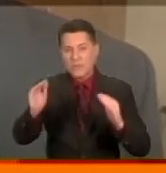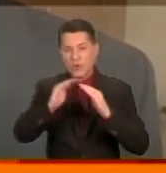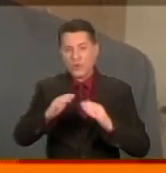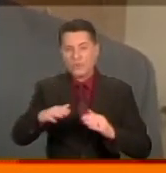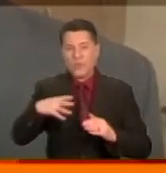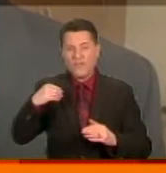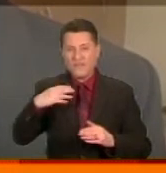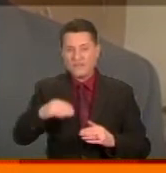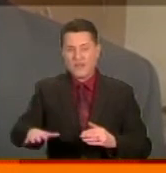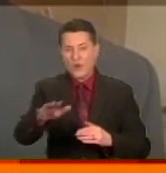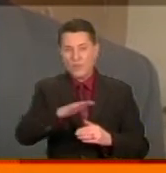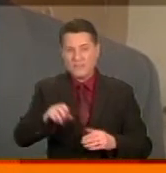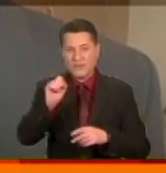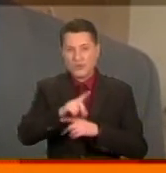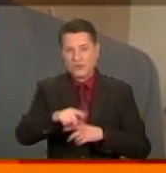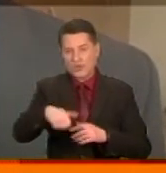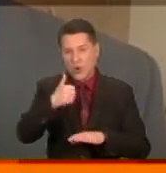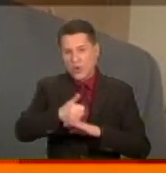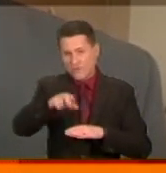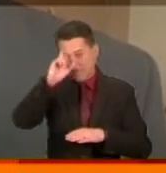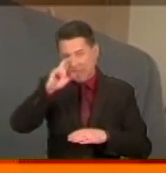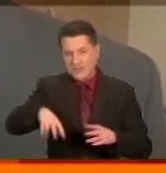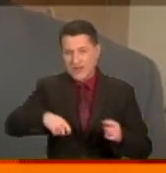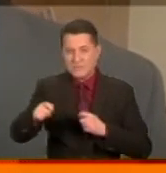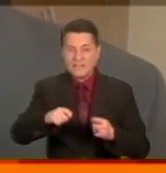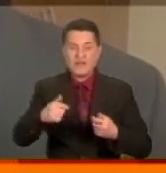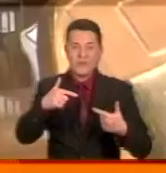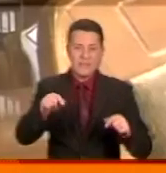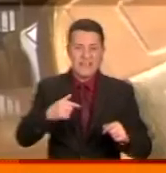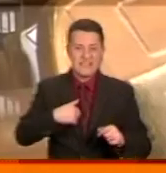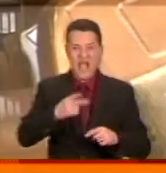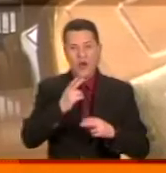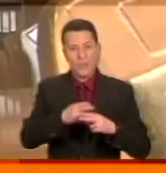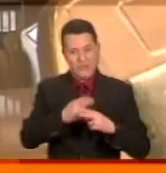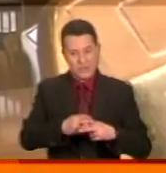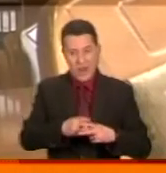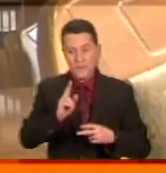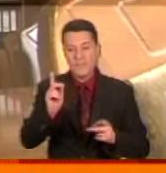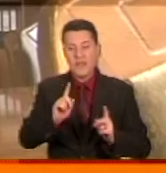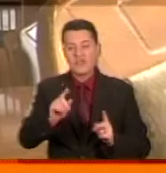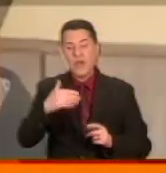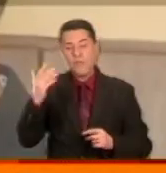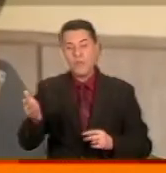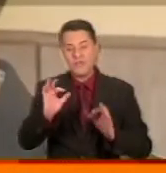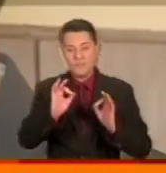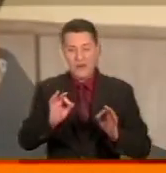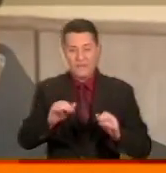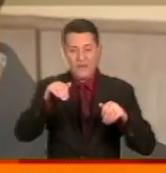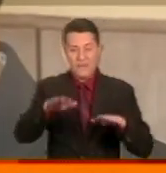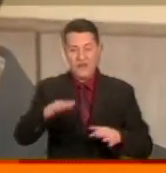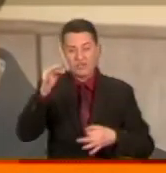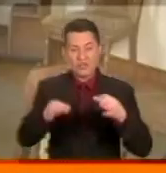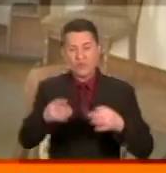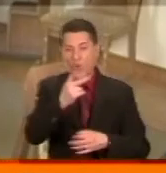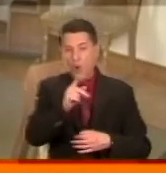що за дорученням голови держадміністрації. І видно, десь комусь я мішаю. На чиєму боці правда, вже незабаром вирішить суд.